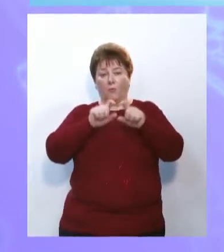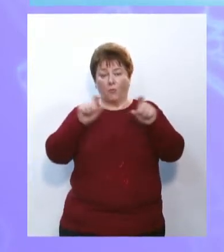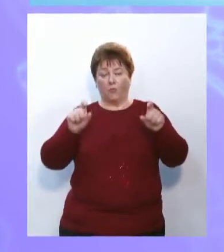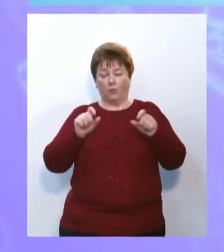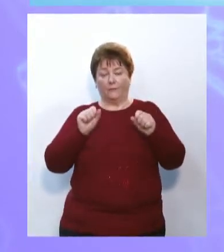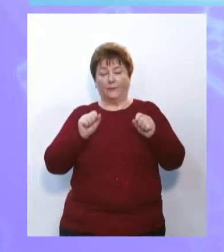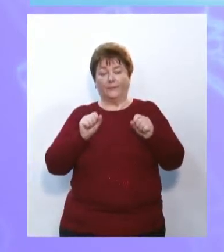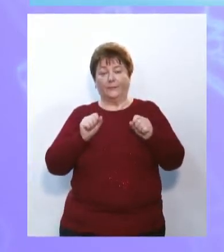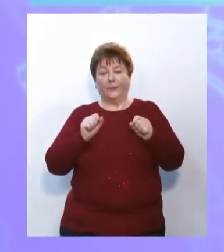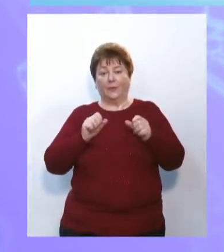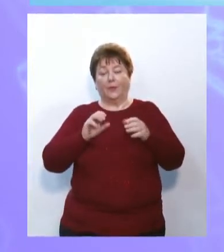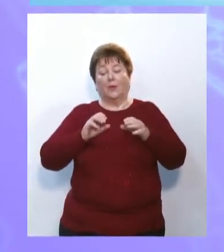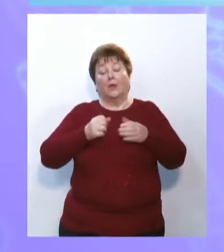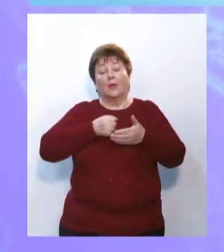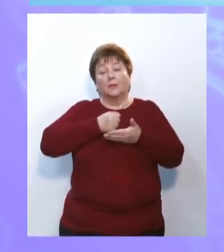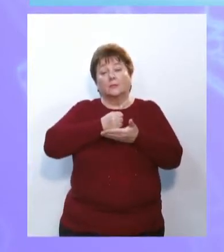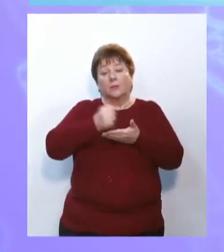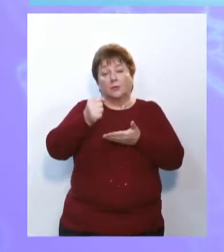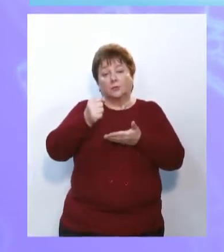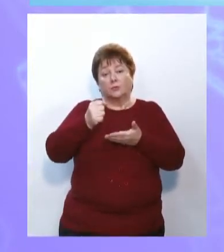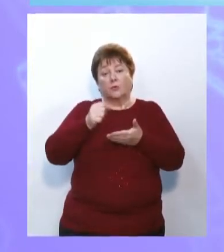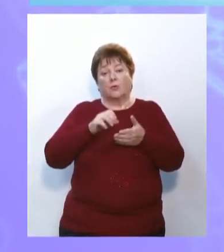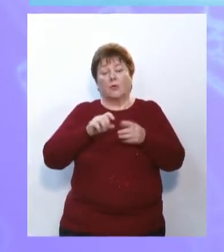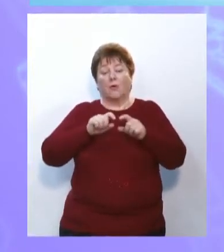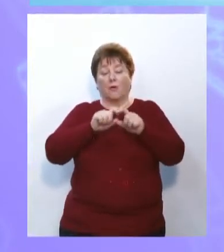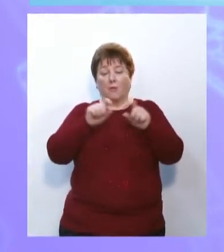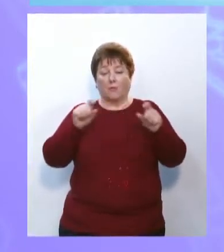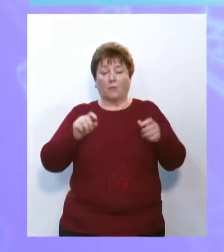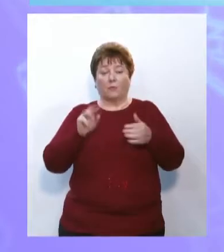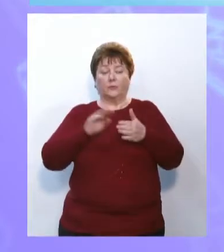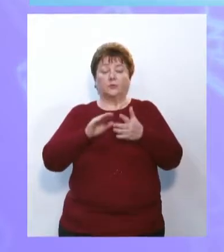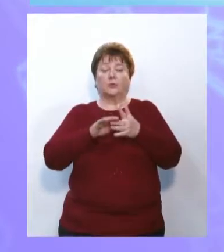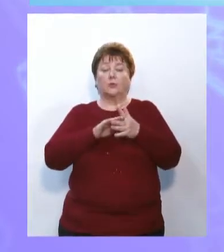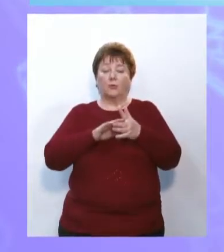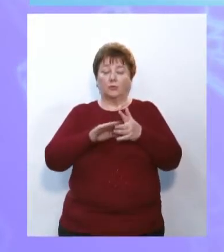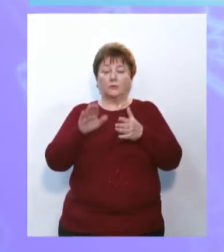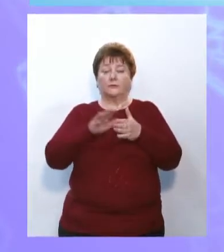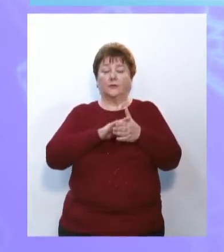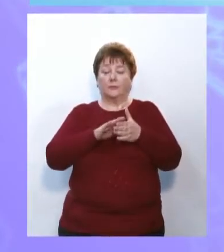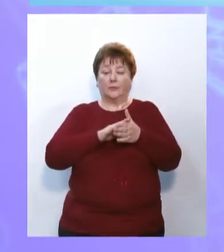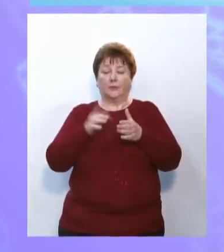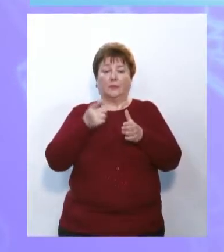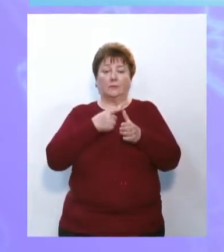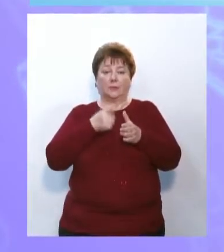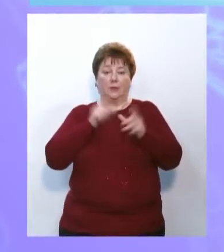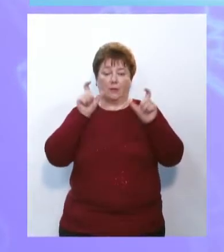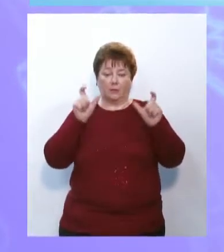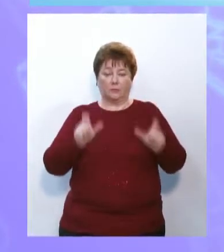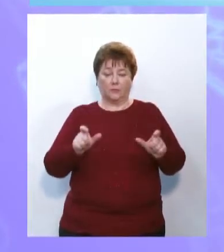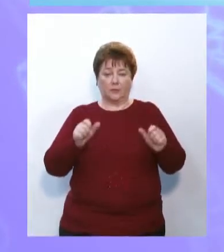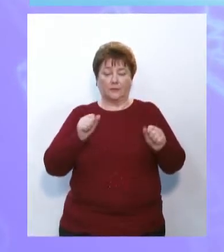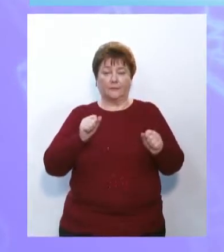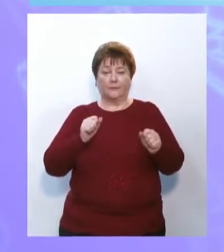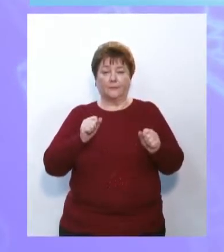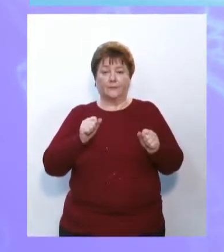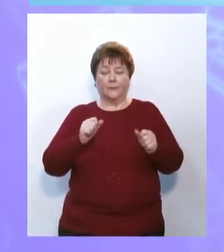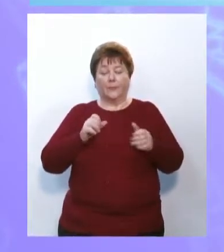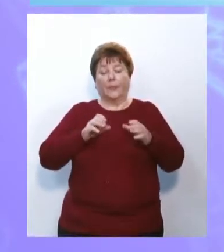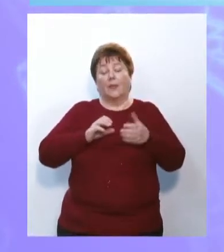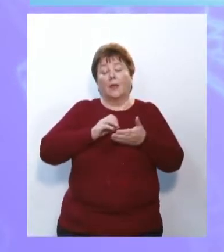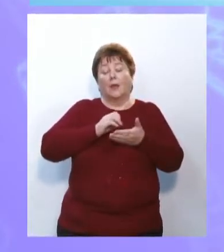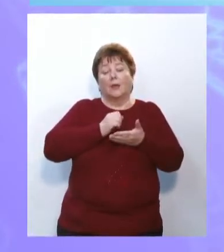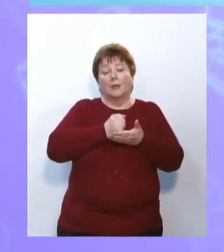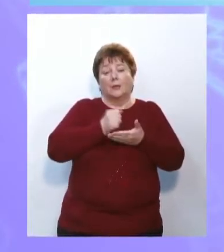С большой буквы пишутся отчества и фамилии людей. С